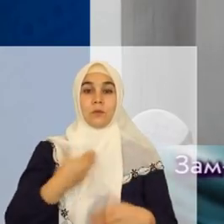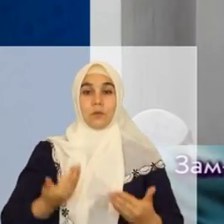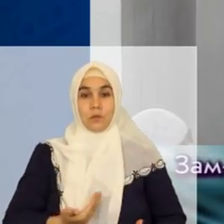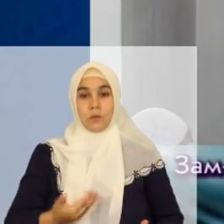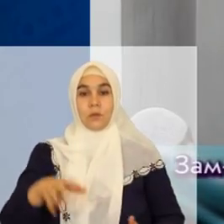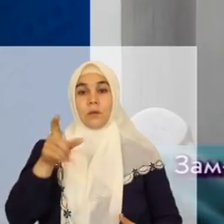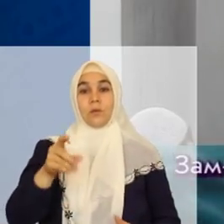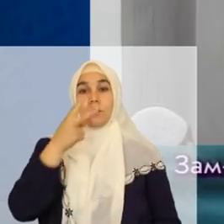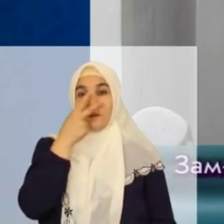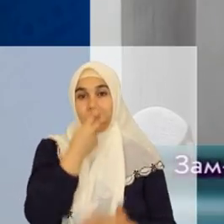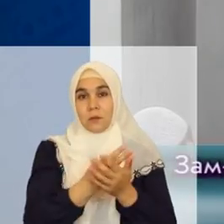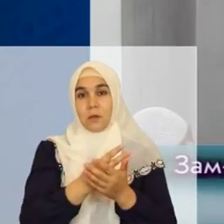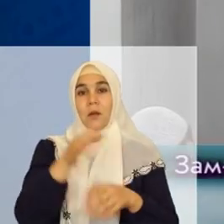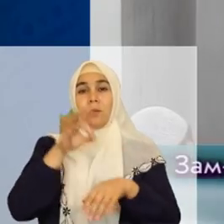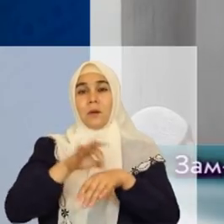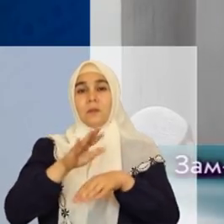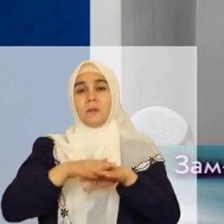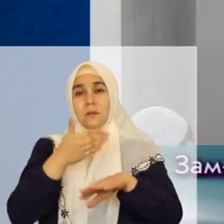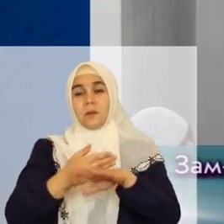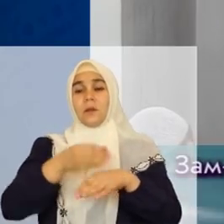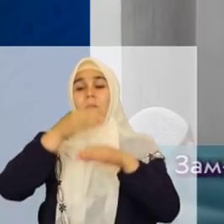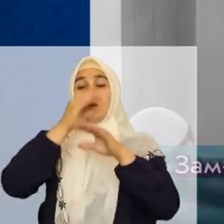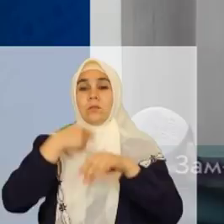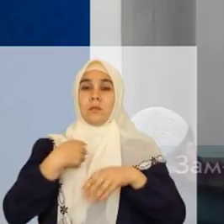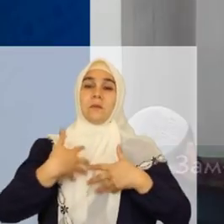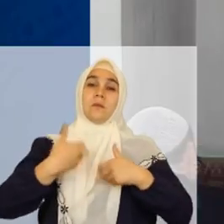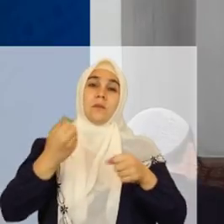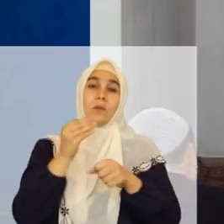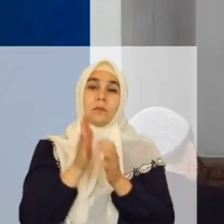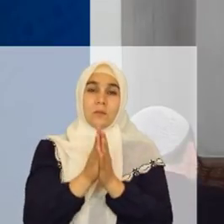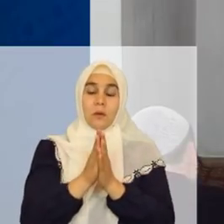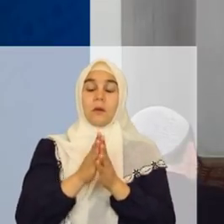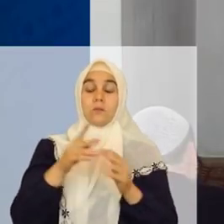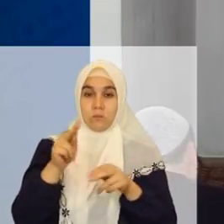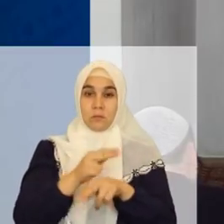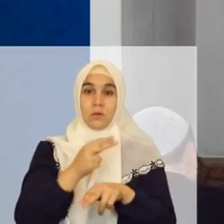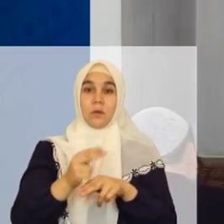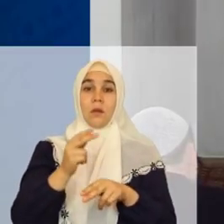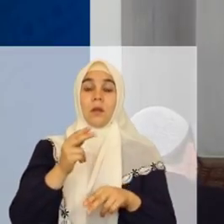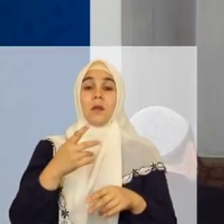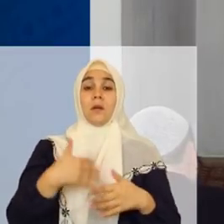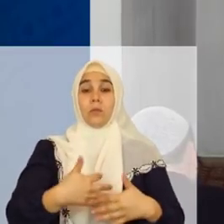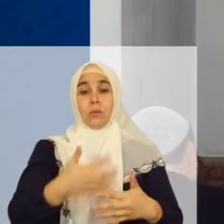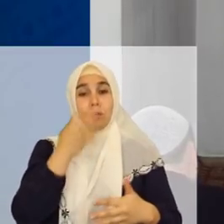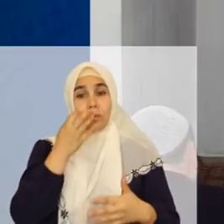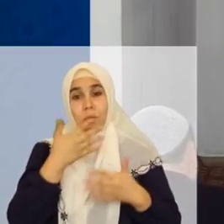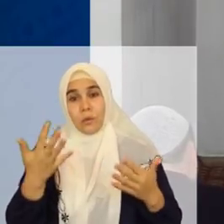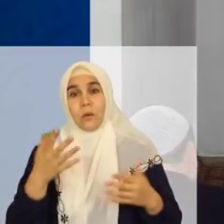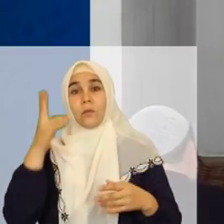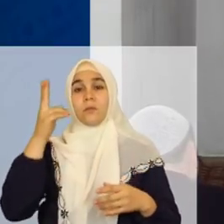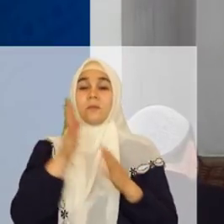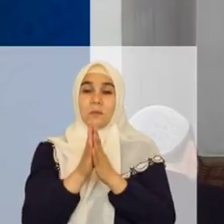ko'rdik odamlarda. Kasallar shu kasalim tuzalsin deb ichganda tuzaldi. Bolasi yo'qlar bola ko'ray deb ichganda ko'rdi.